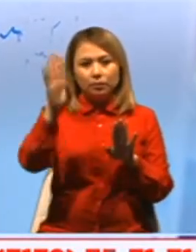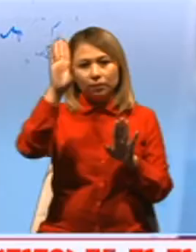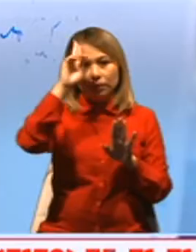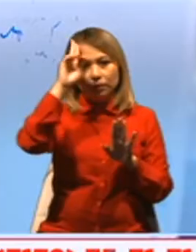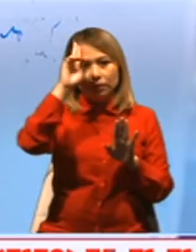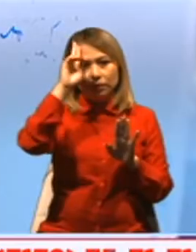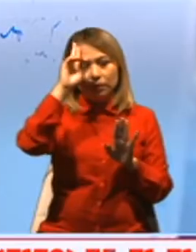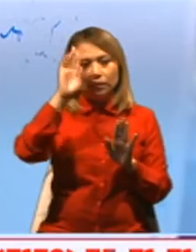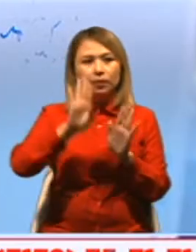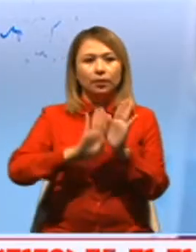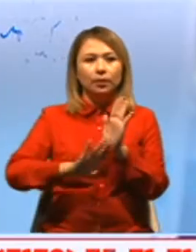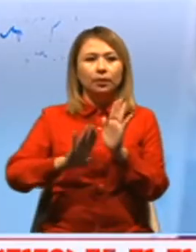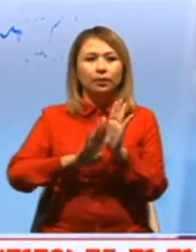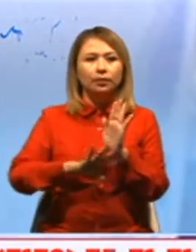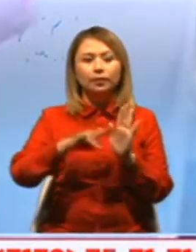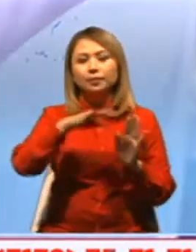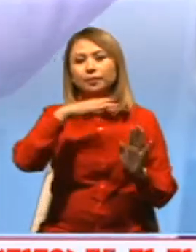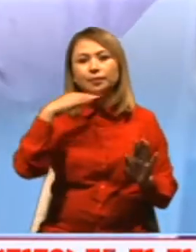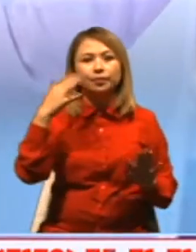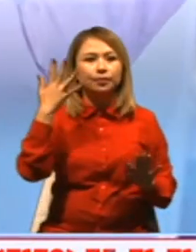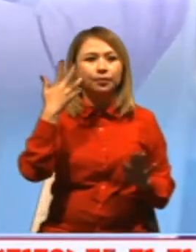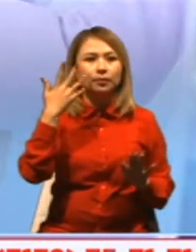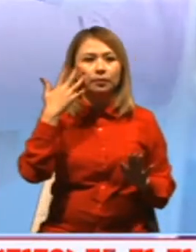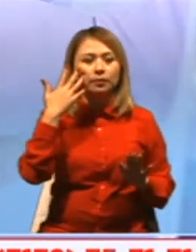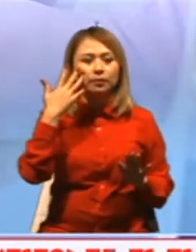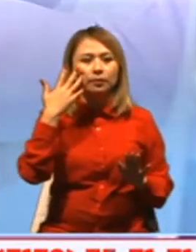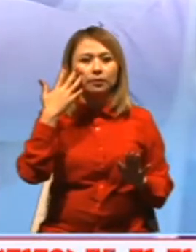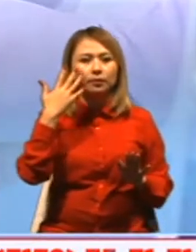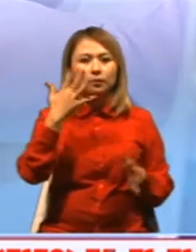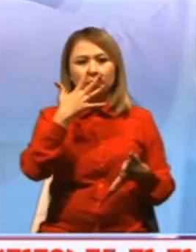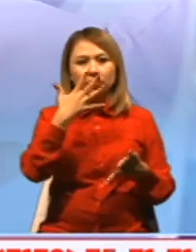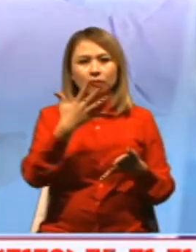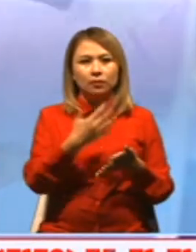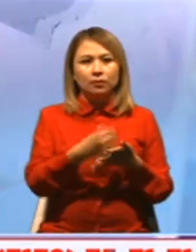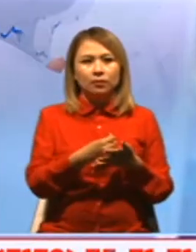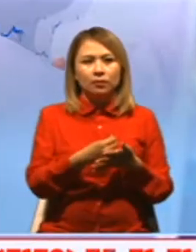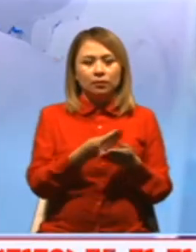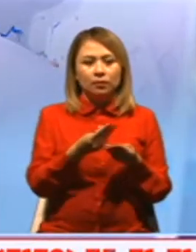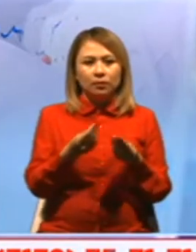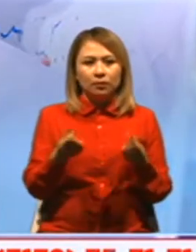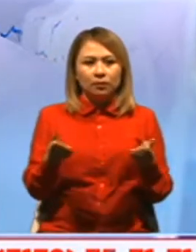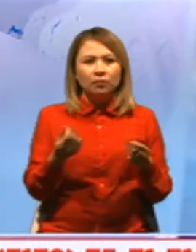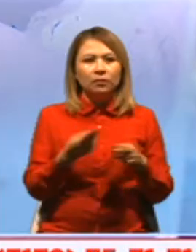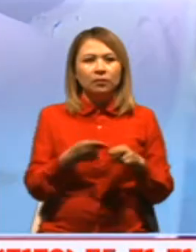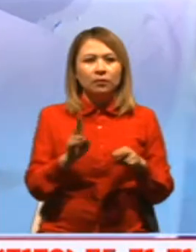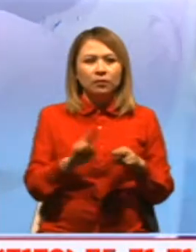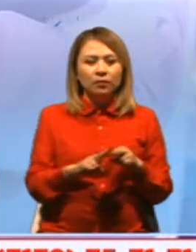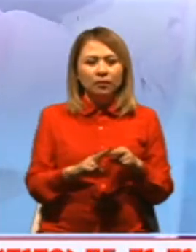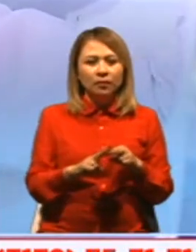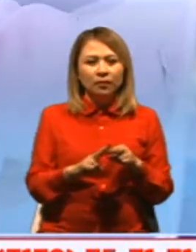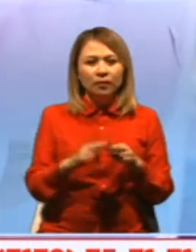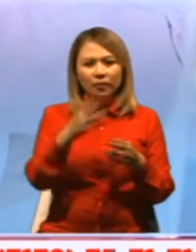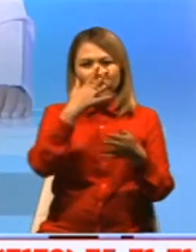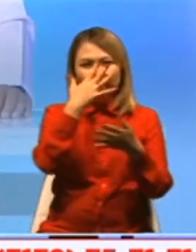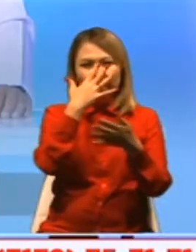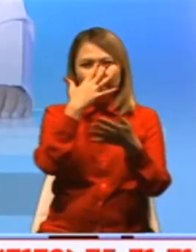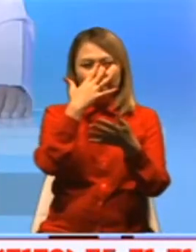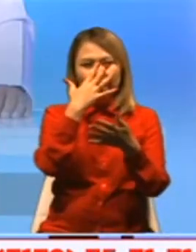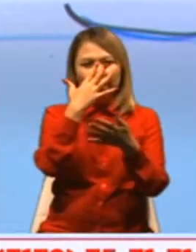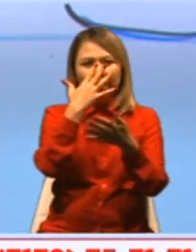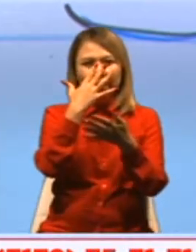көп жоғалған кезде, мына белок өзінің несін жоғалтады, белок жоқ болады. Сол кезде жаңағы біздің